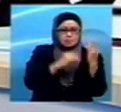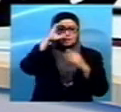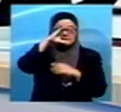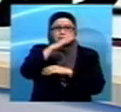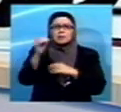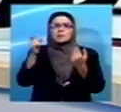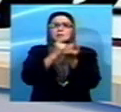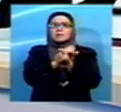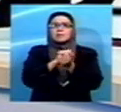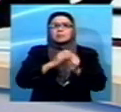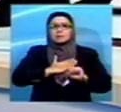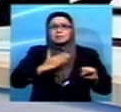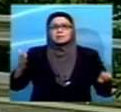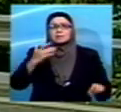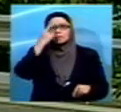pencarian